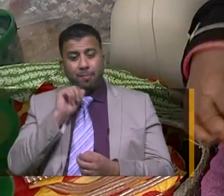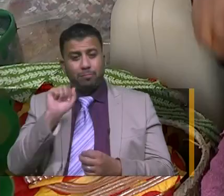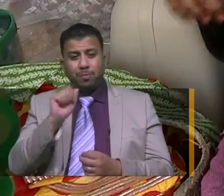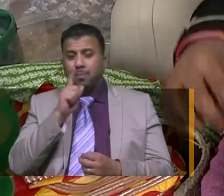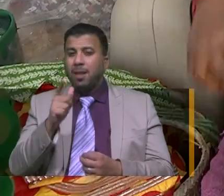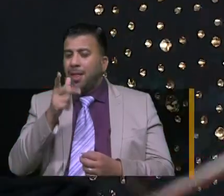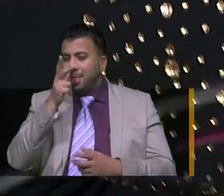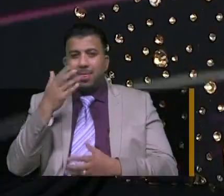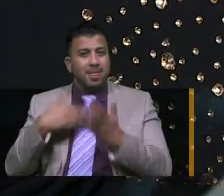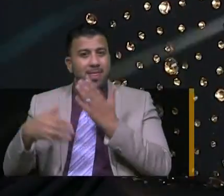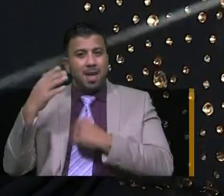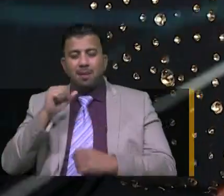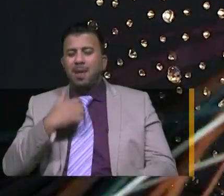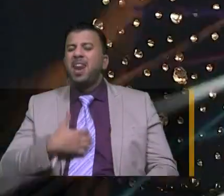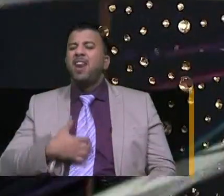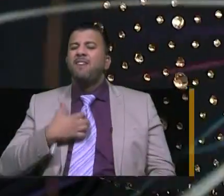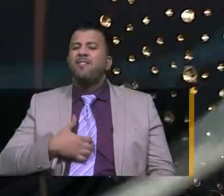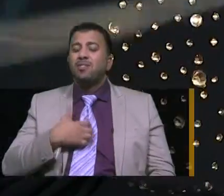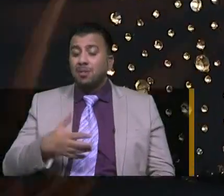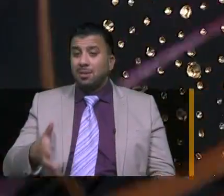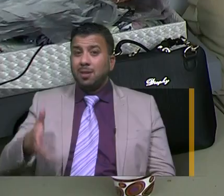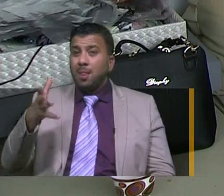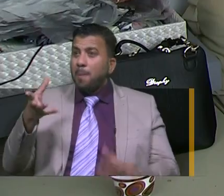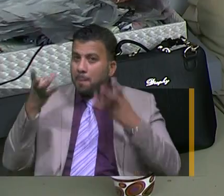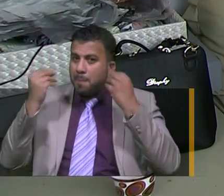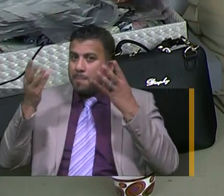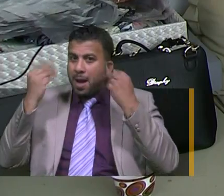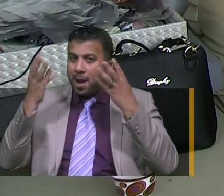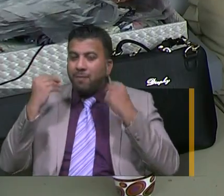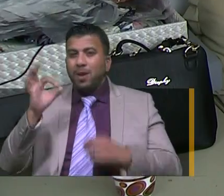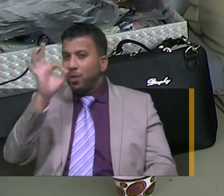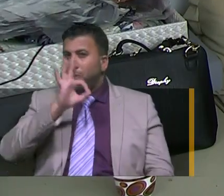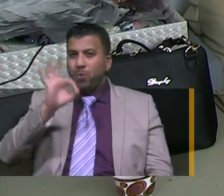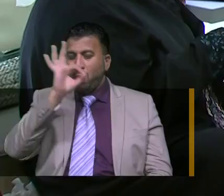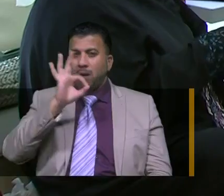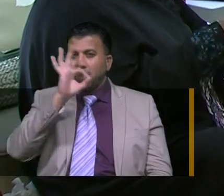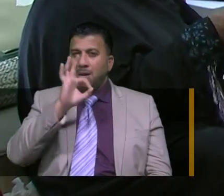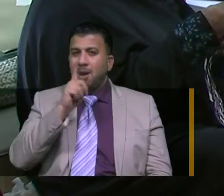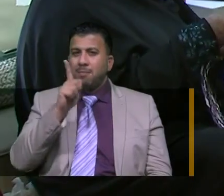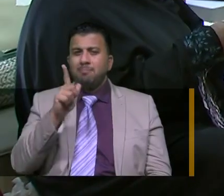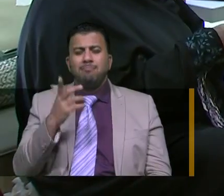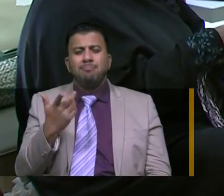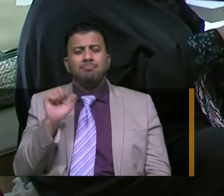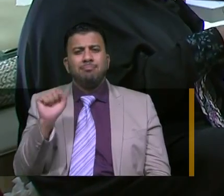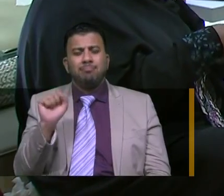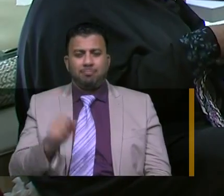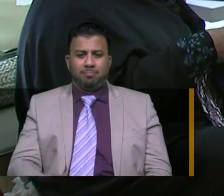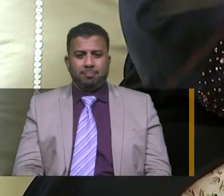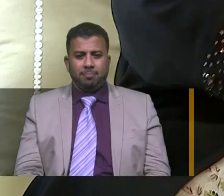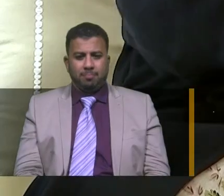وتعزيزاً للتاريخ في نفوس جيل يلتمس المعرفة بالتراث وينهل من معينه.